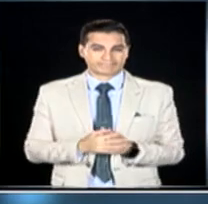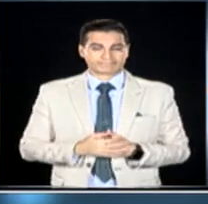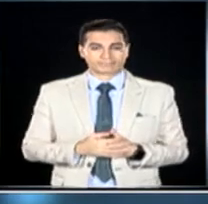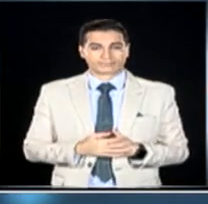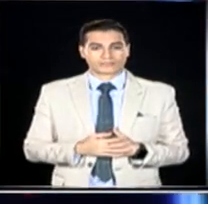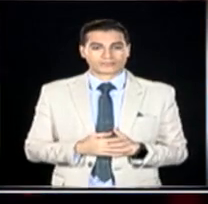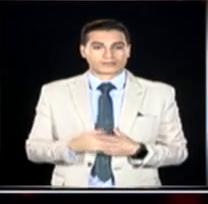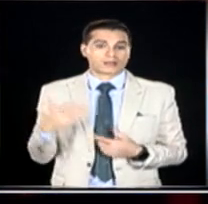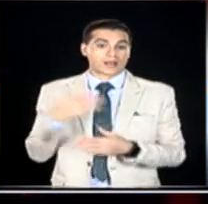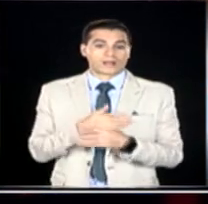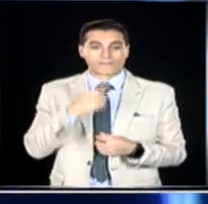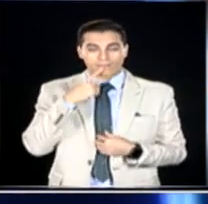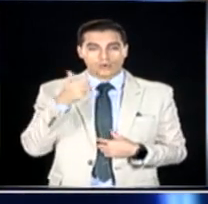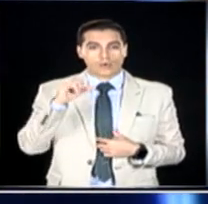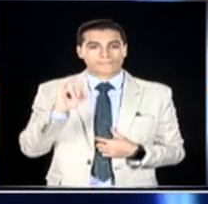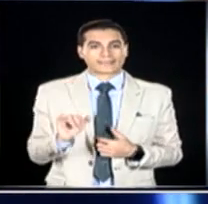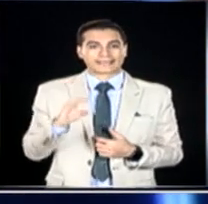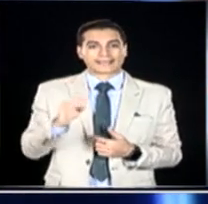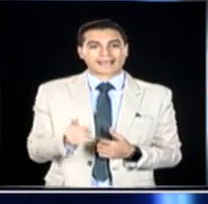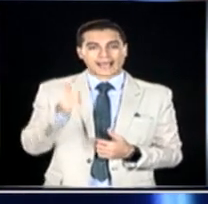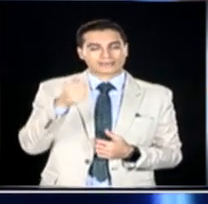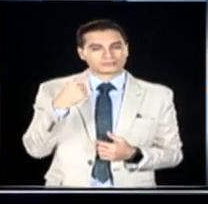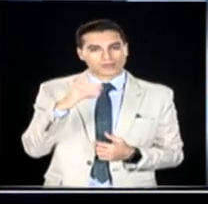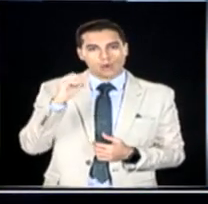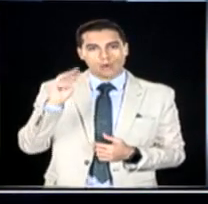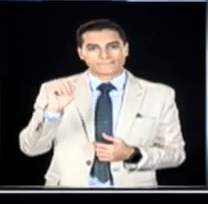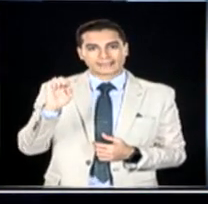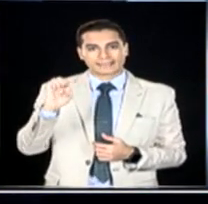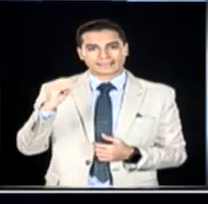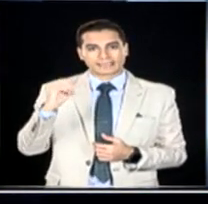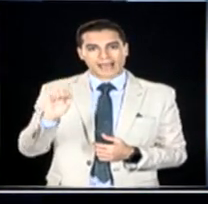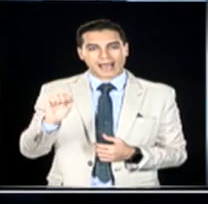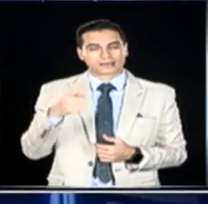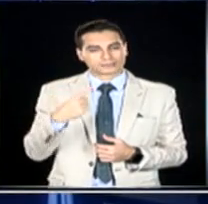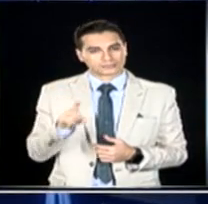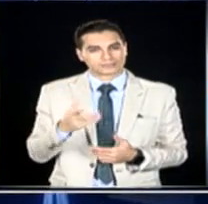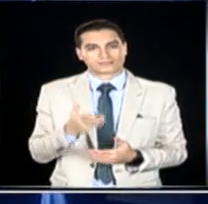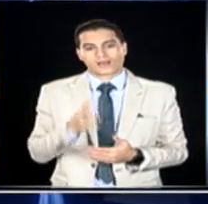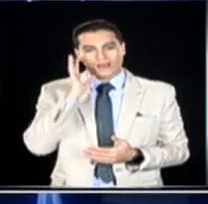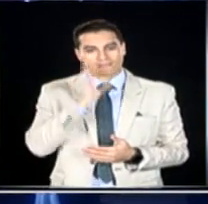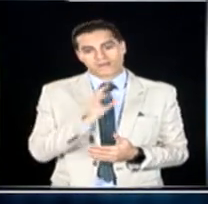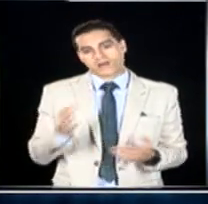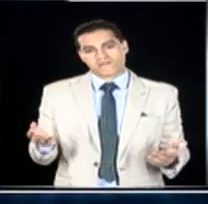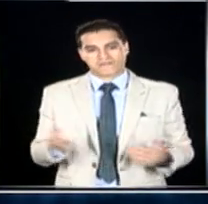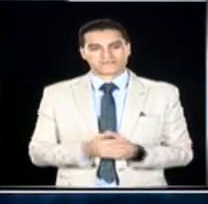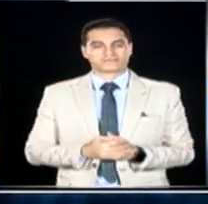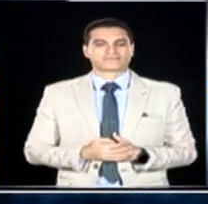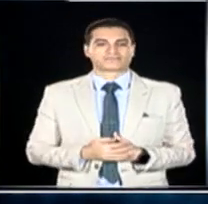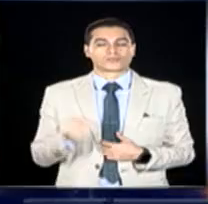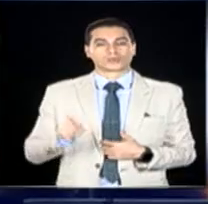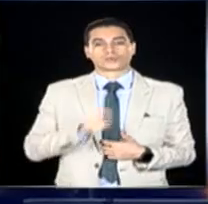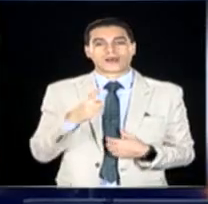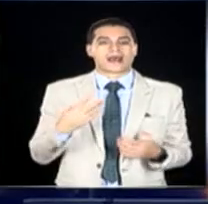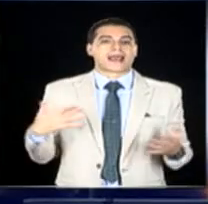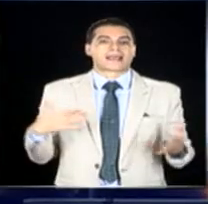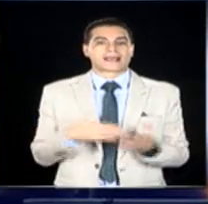اوميجا. ايوه بالظبط كده يا علي، اوميجا. برافو عليك يا علي. دلوقتي عندنا السؤال